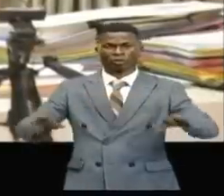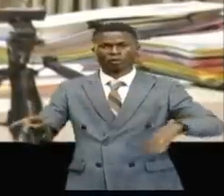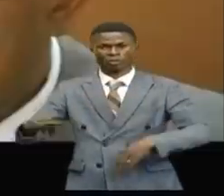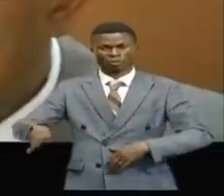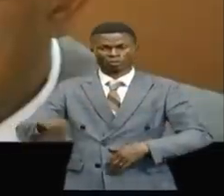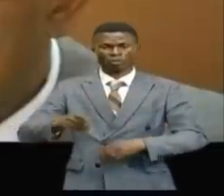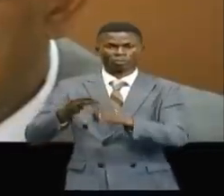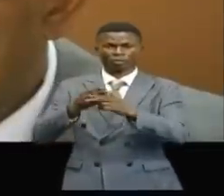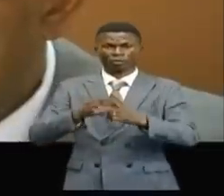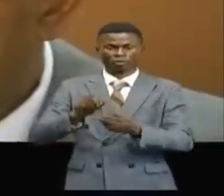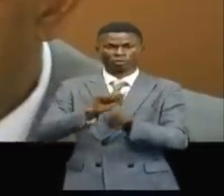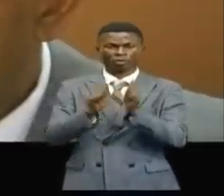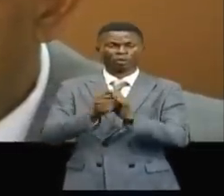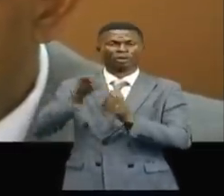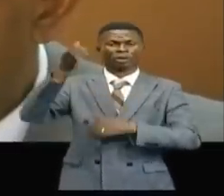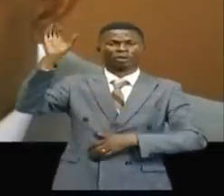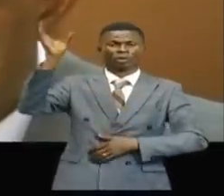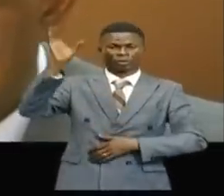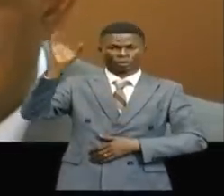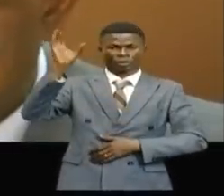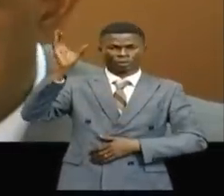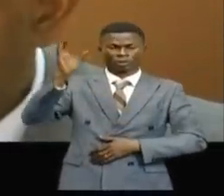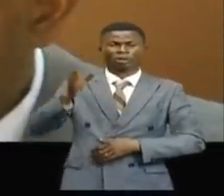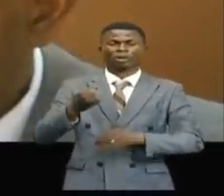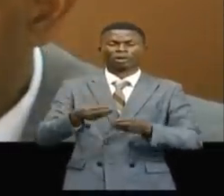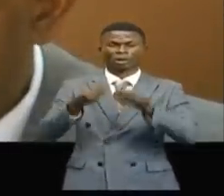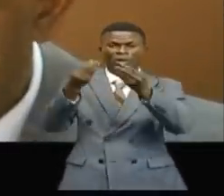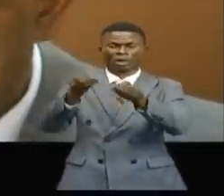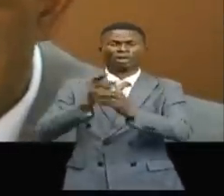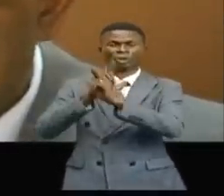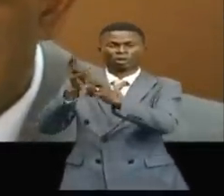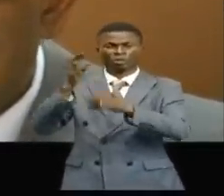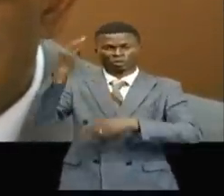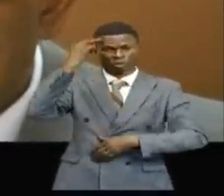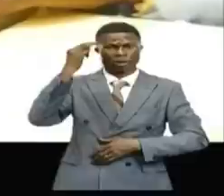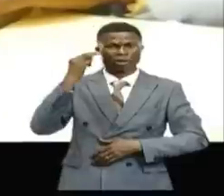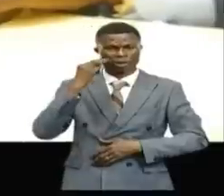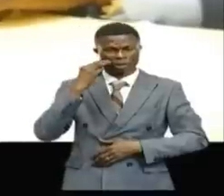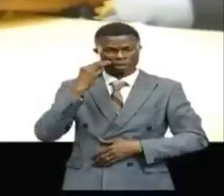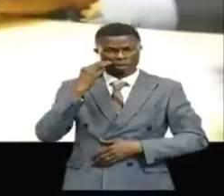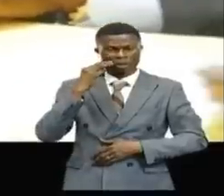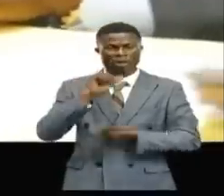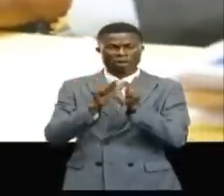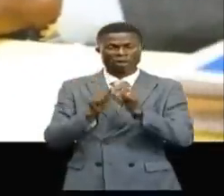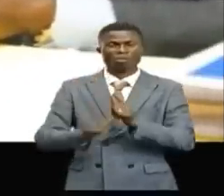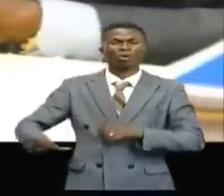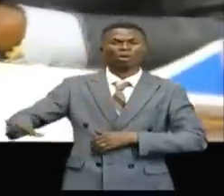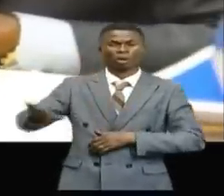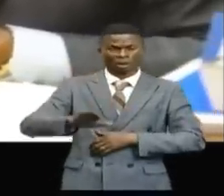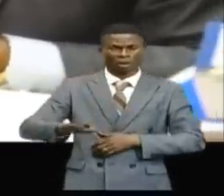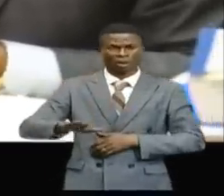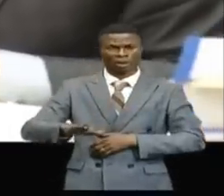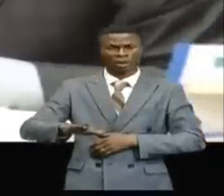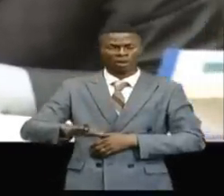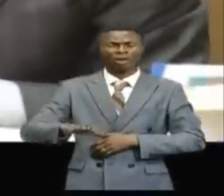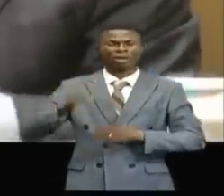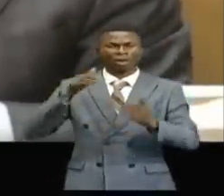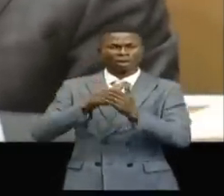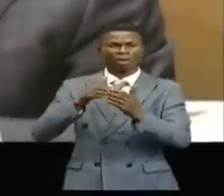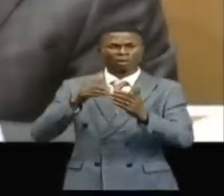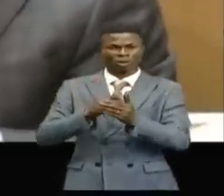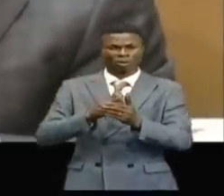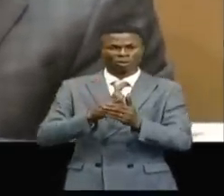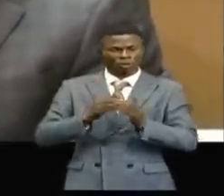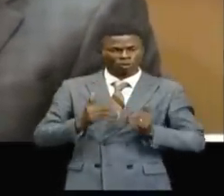décentralisation, sécurité, affaires coutumières, a informé le Conseil de l'état du territoire qui reste dominé par